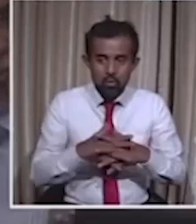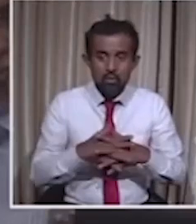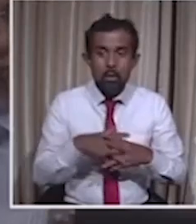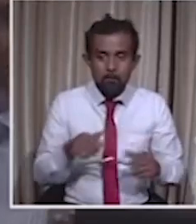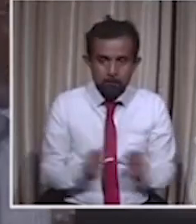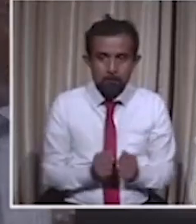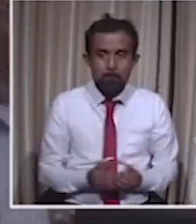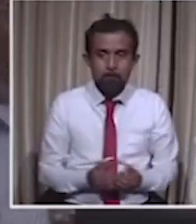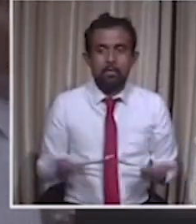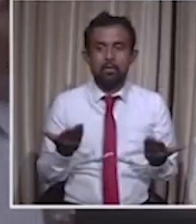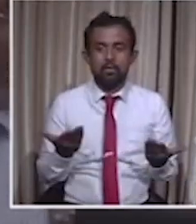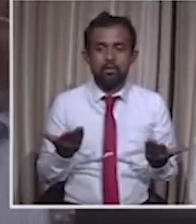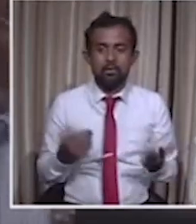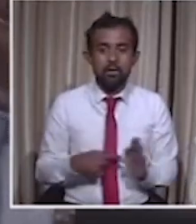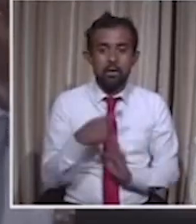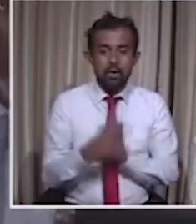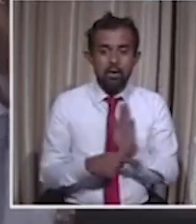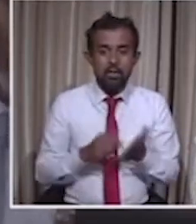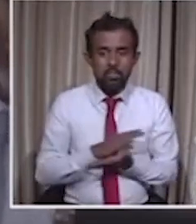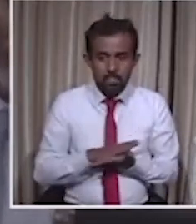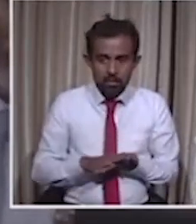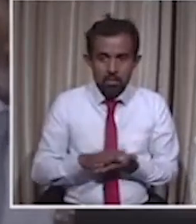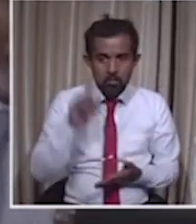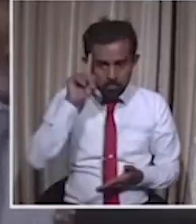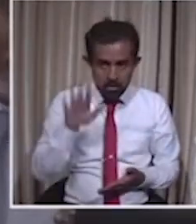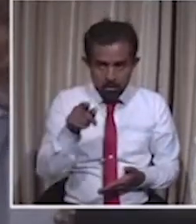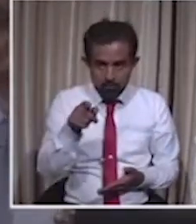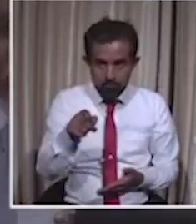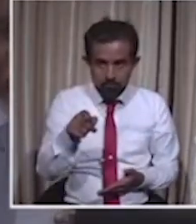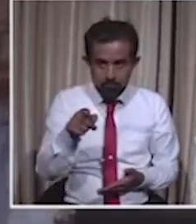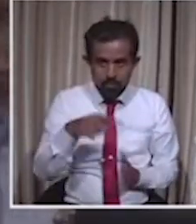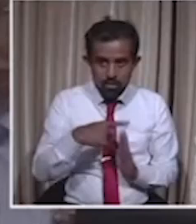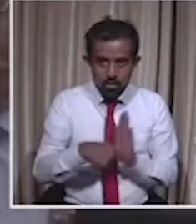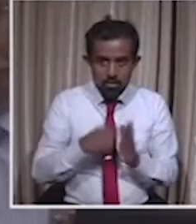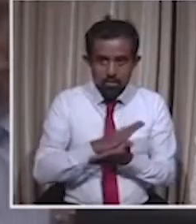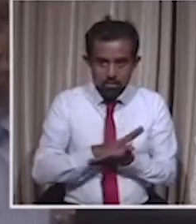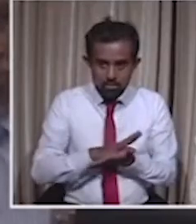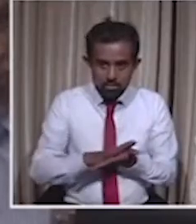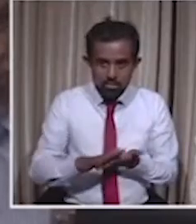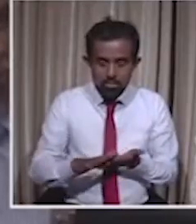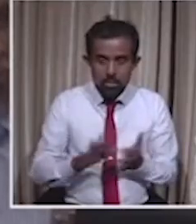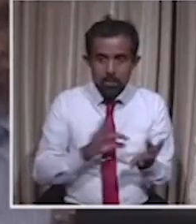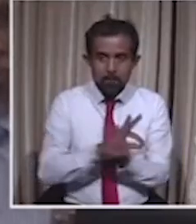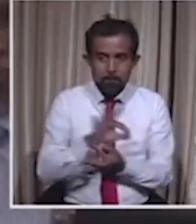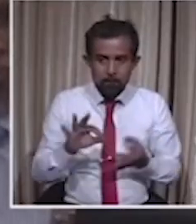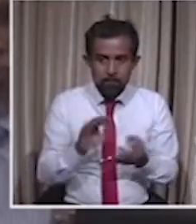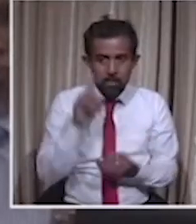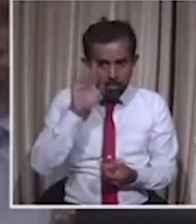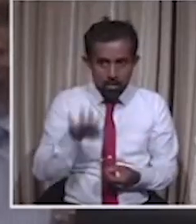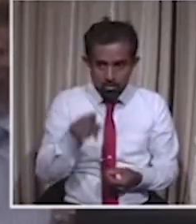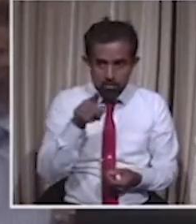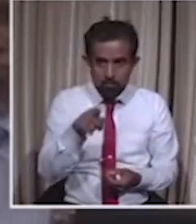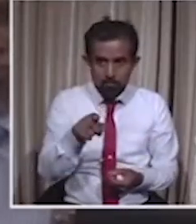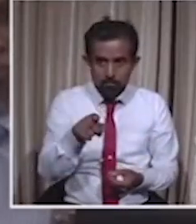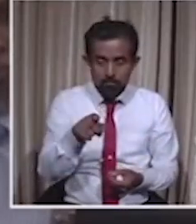කටයුතු කරන්නේ. රටේ සාමය බලාපොරොත්තු වෙන කෙනෙක් ඉන්නවනම් රටේ සාමකාමී වාතාවරණයක් ප්‍රජාතන්ත්‍රවාදී බලාපොරොත්තු වෙන කෙනෙක්